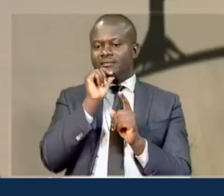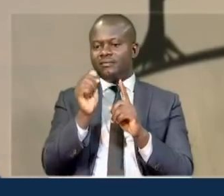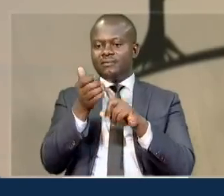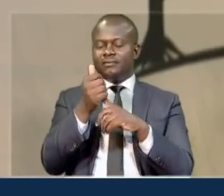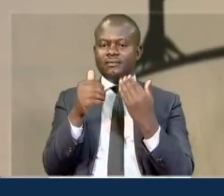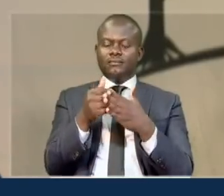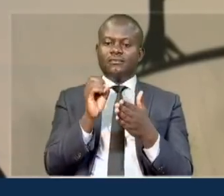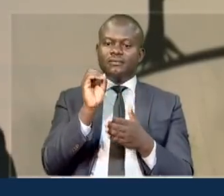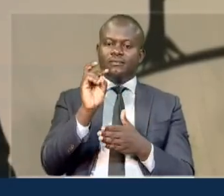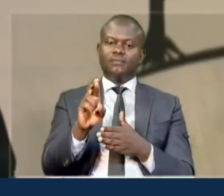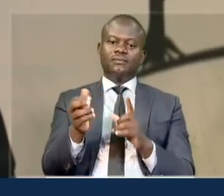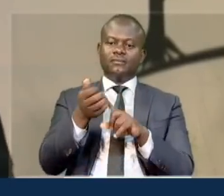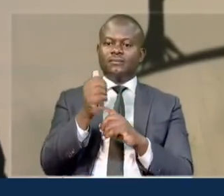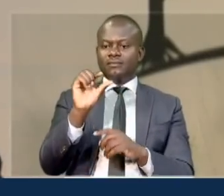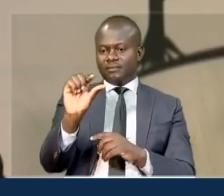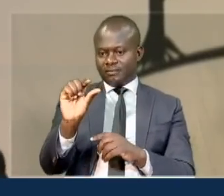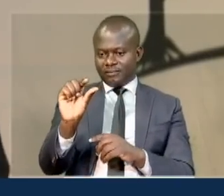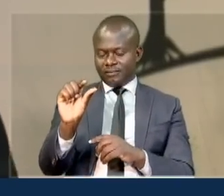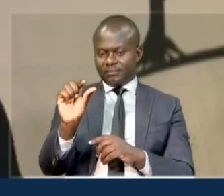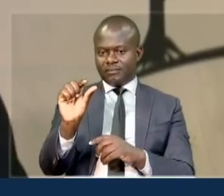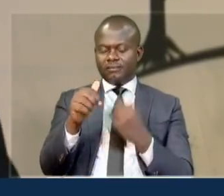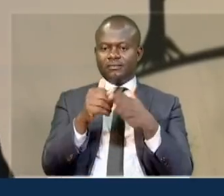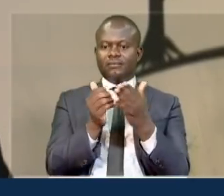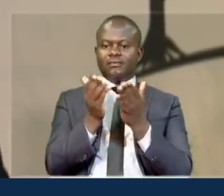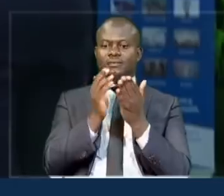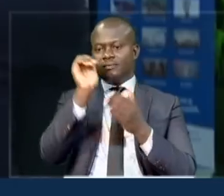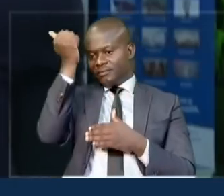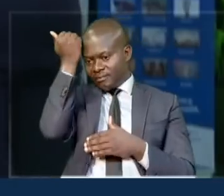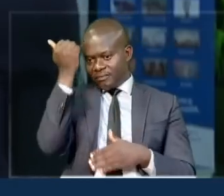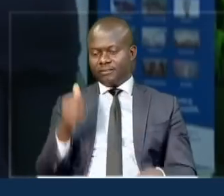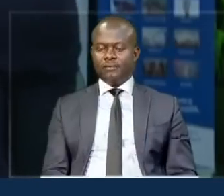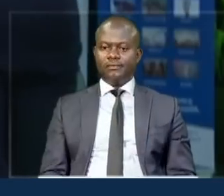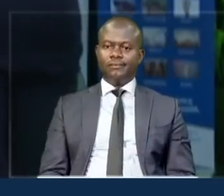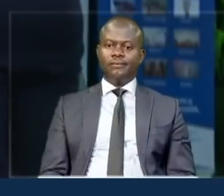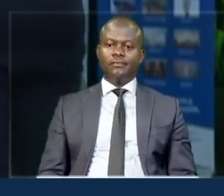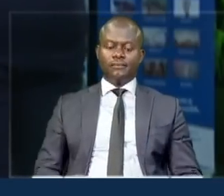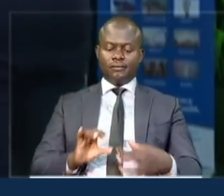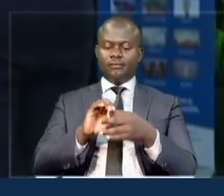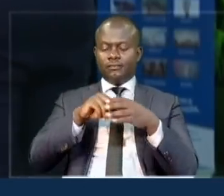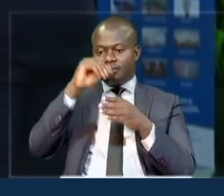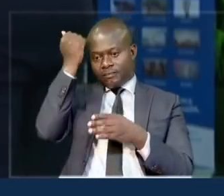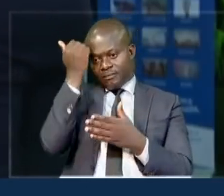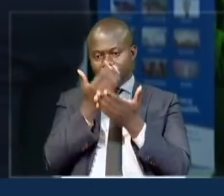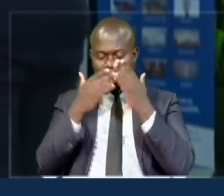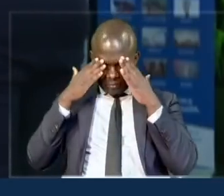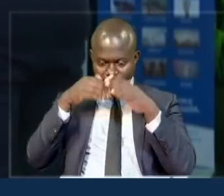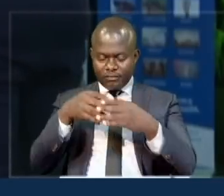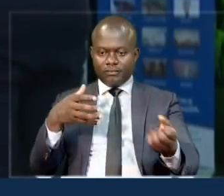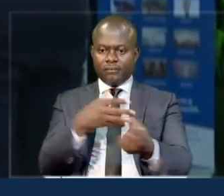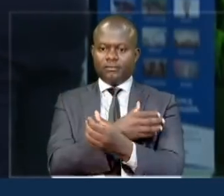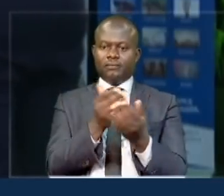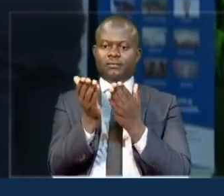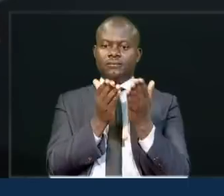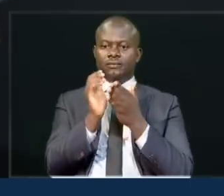bitagezweho cyangwa se bikaba byaragezweho gakeya na serivisi z'ubwishingizi. Abahuza mu bwishingizi basabwe gushyira imbaraga mu kugeza